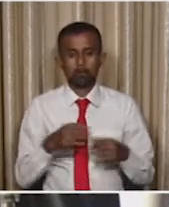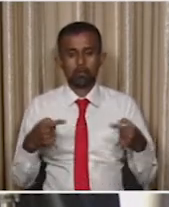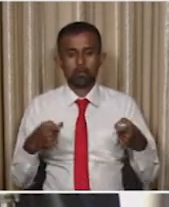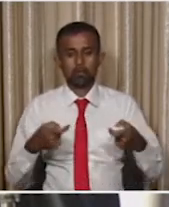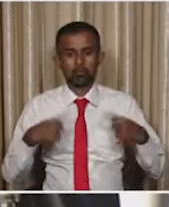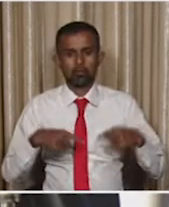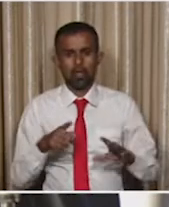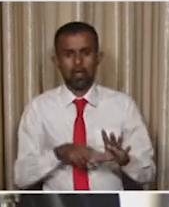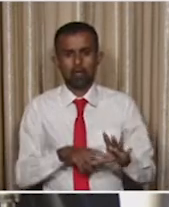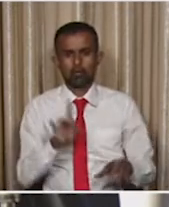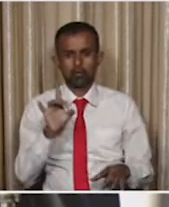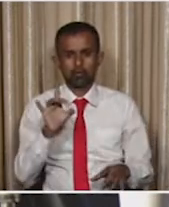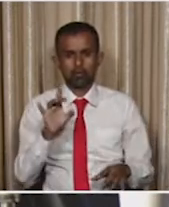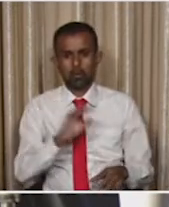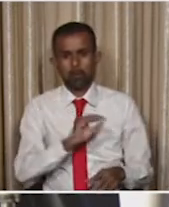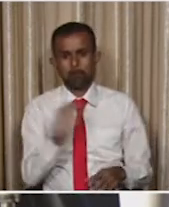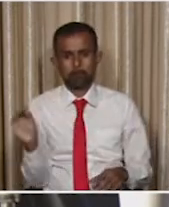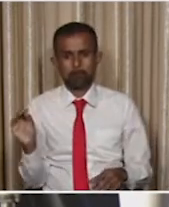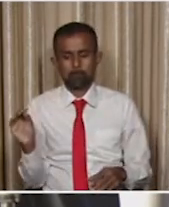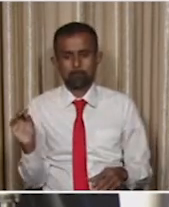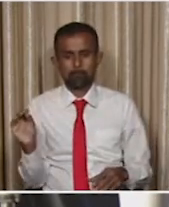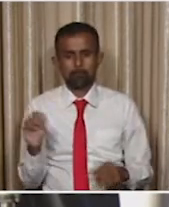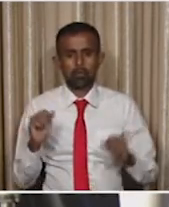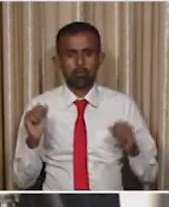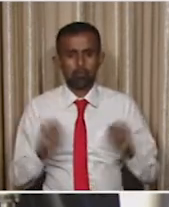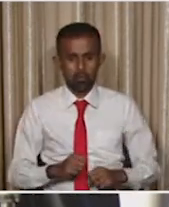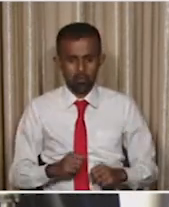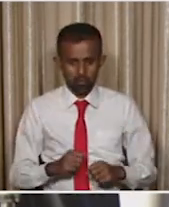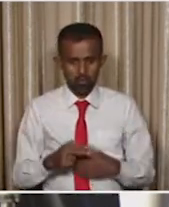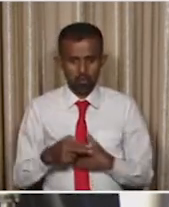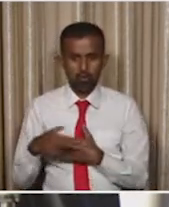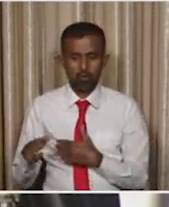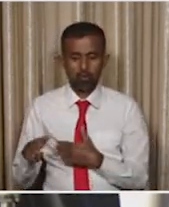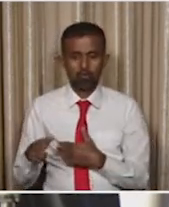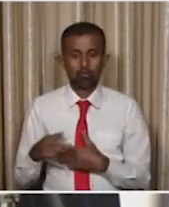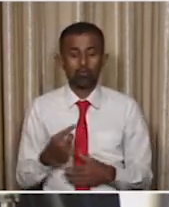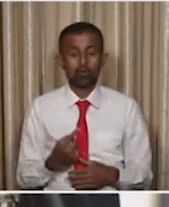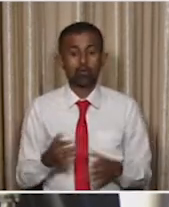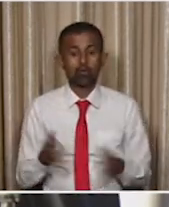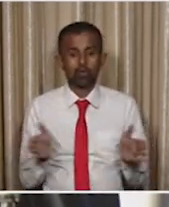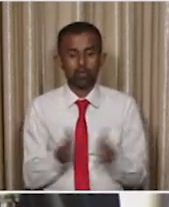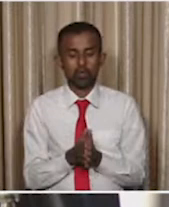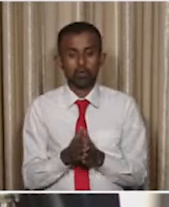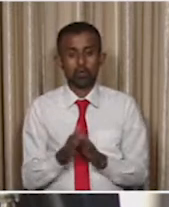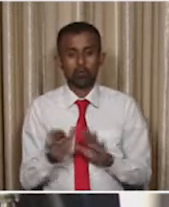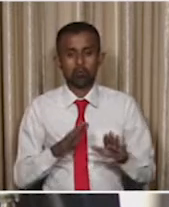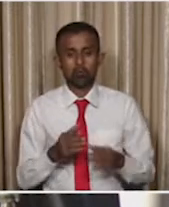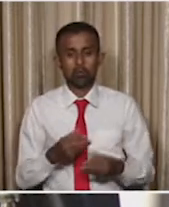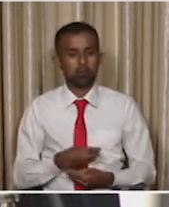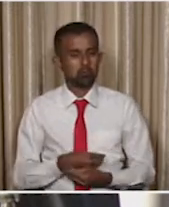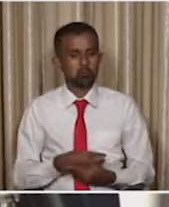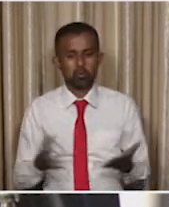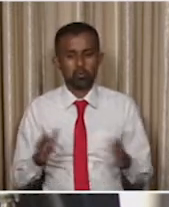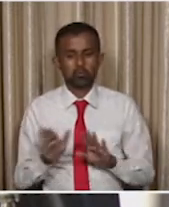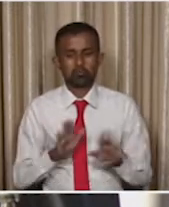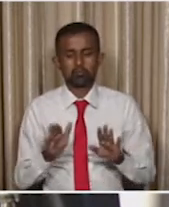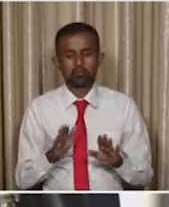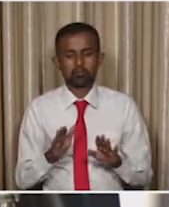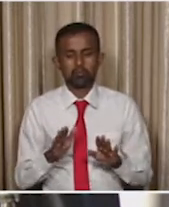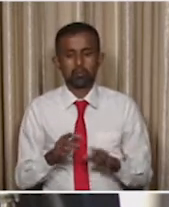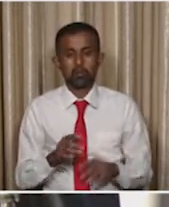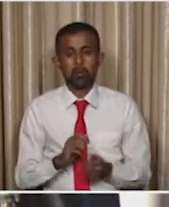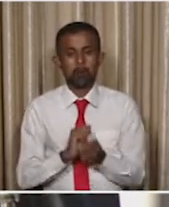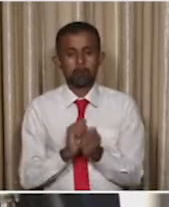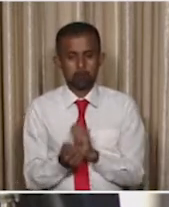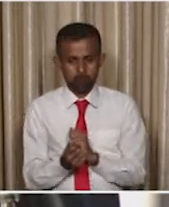காரணமாக இருந்த ஒற்றையாட்சி அரசியலமைப்பு இது ஒரு தோல்வி அடைந்த ஒற்றையாட்சி அரசியலமைப்பு இந்த அரசியல் அமைப்பை நீக்கி ஒரு சமஸ்டி